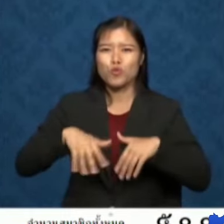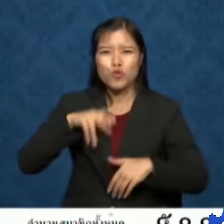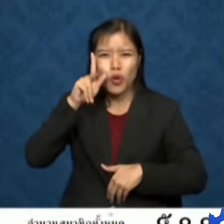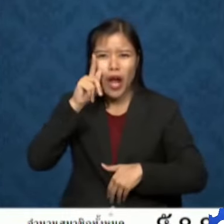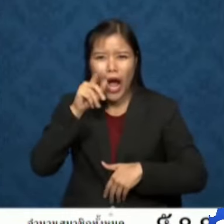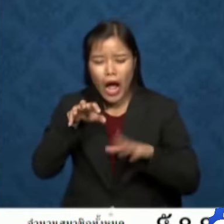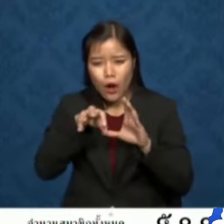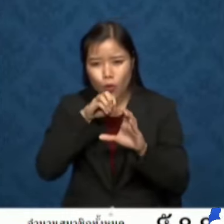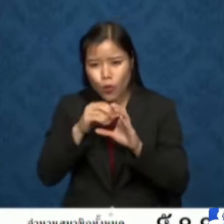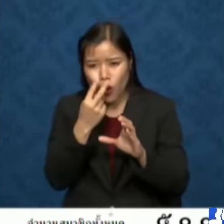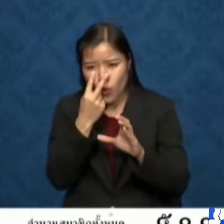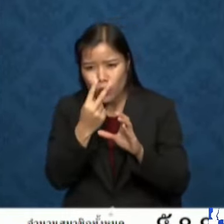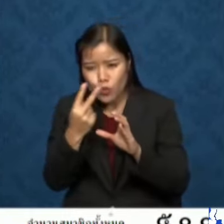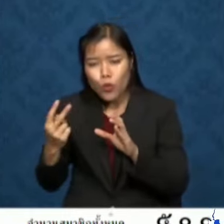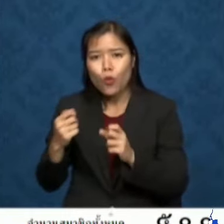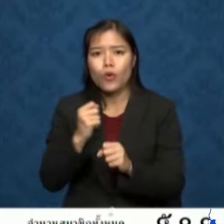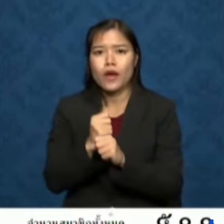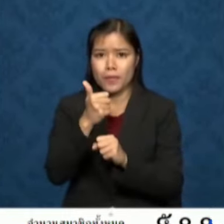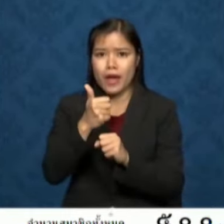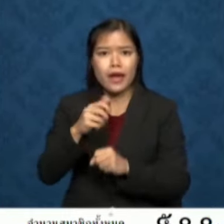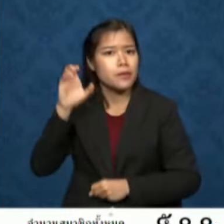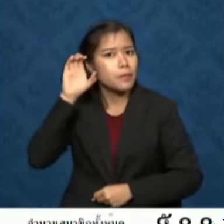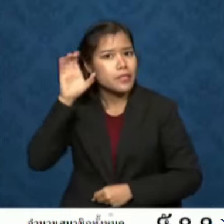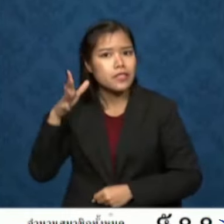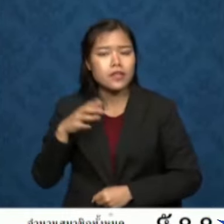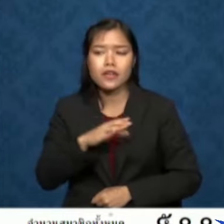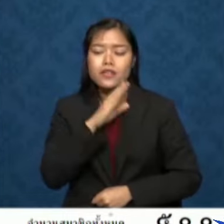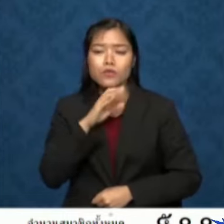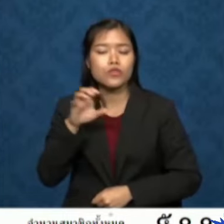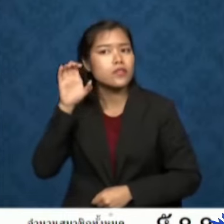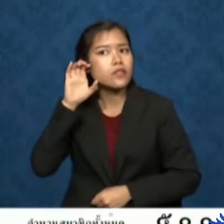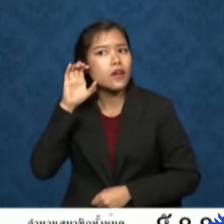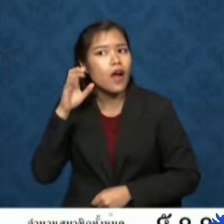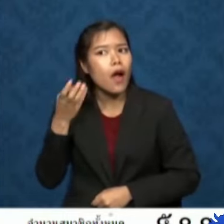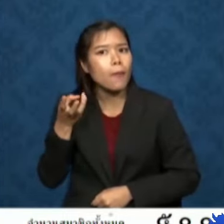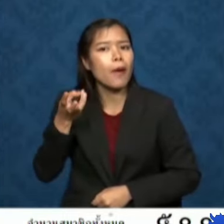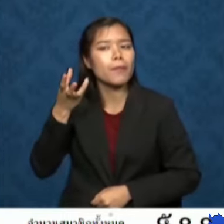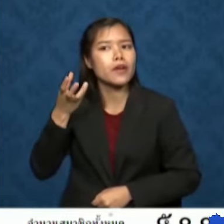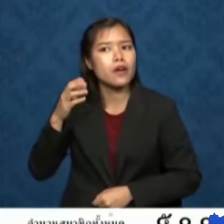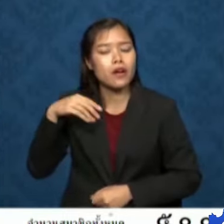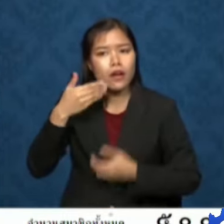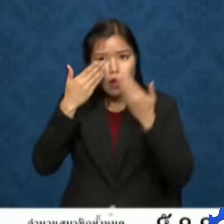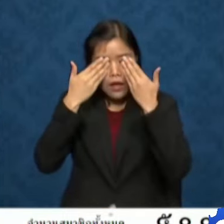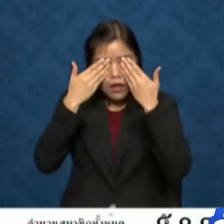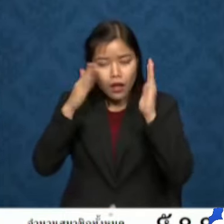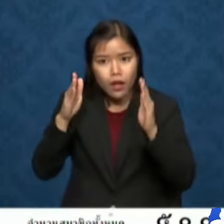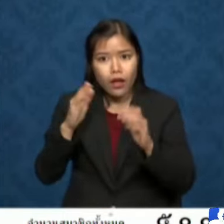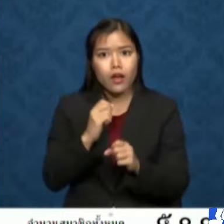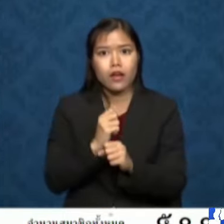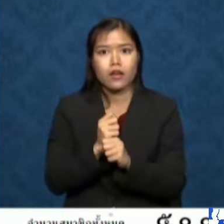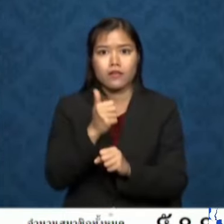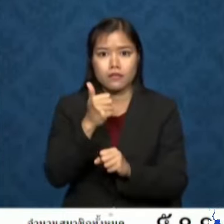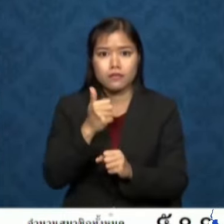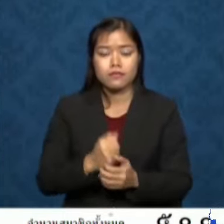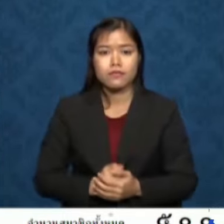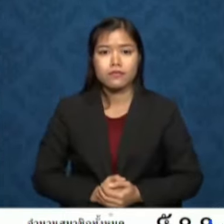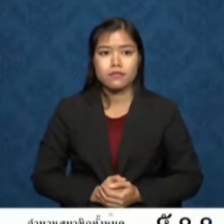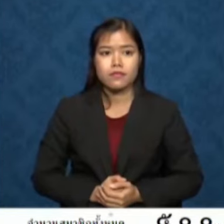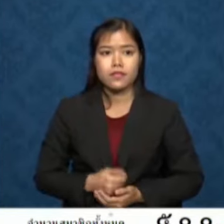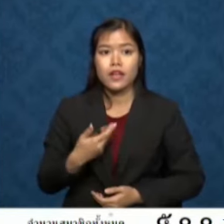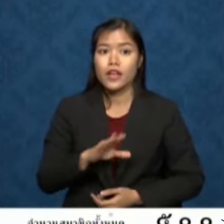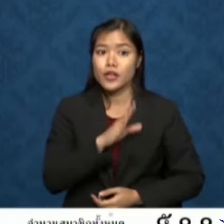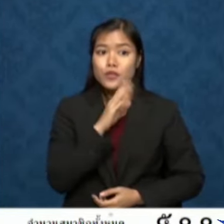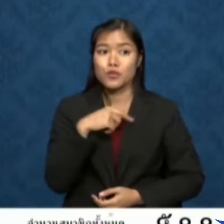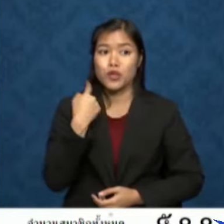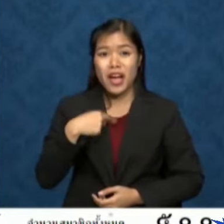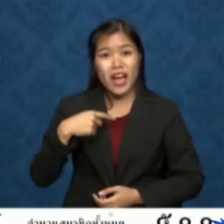เชื่อร่วงโรแมนติกอีกแล้วครับถึงเชื่อก็หลงเชื่อประเดี๋ยวประด๋าวครับสักพักพอตาสว่างและไอ้คนที่ตาสว่างแลพอ